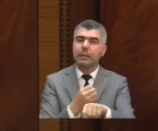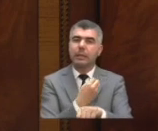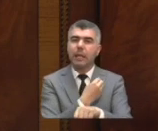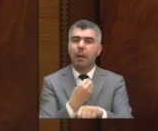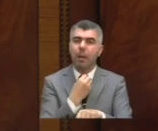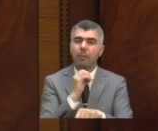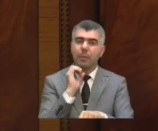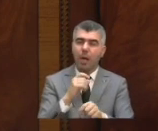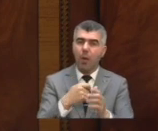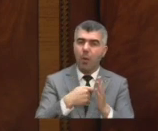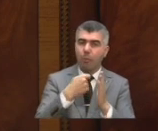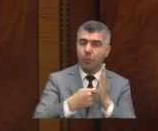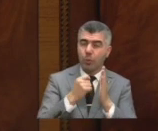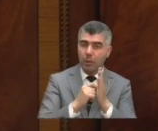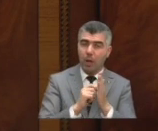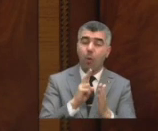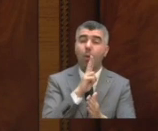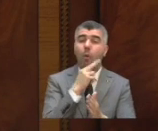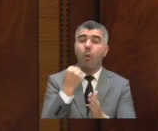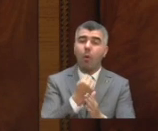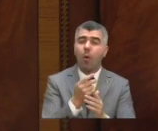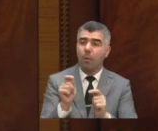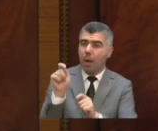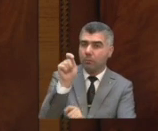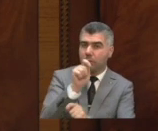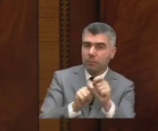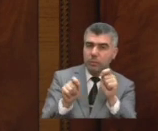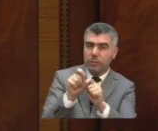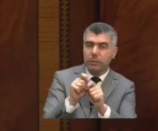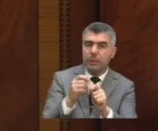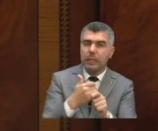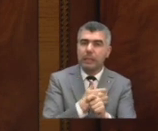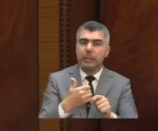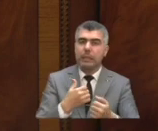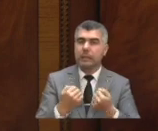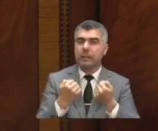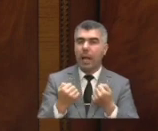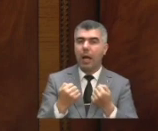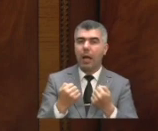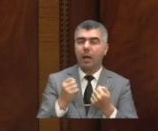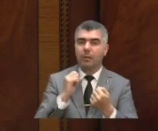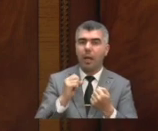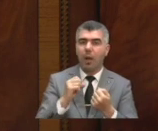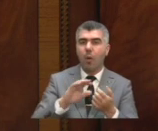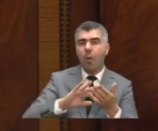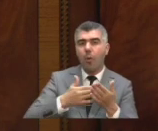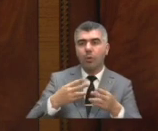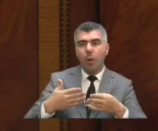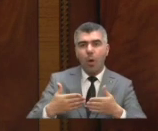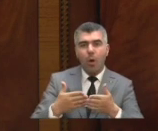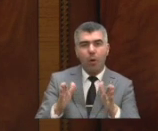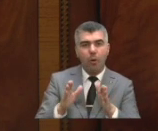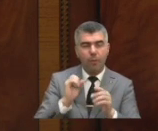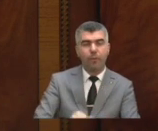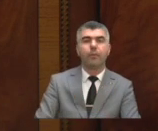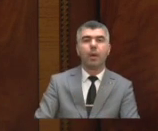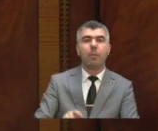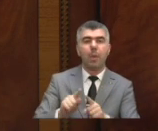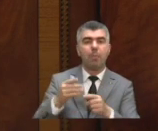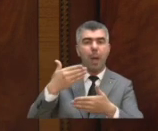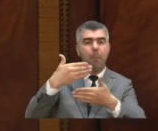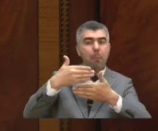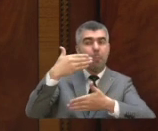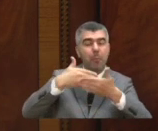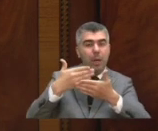ستواصل الحكومه تاهيل المنظومه الصحيه الوطنيه عبر توسيع العرض الصحي من خلال مواصله بناء